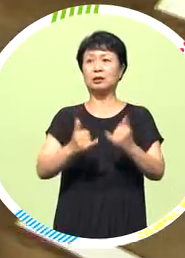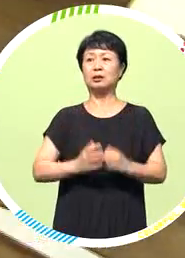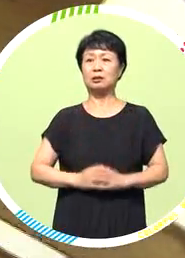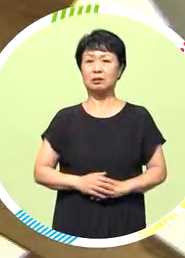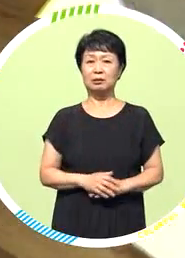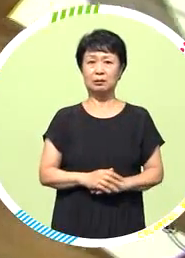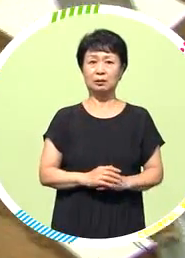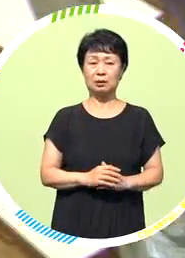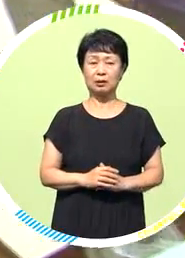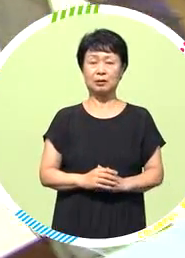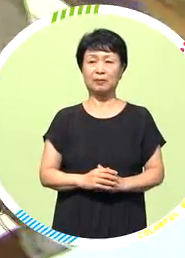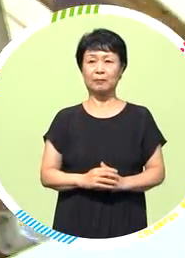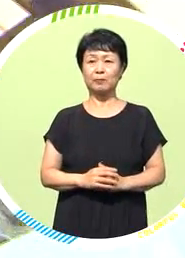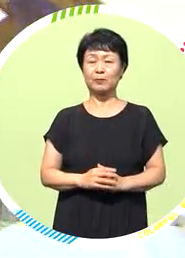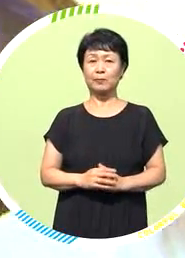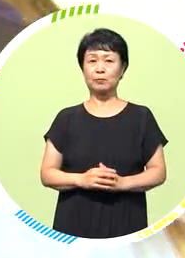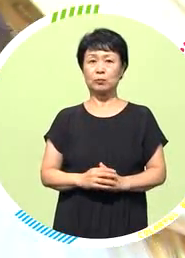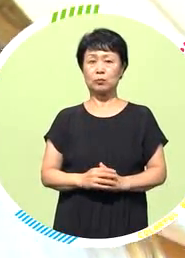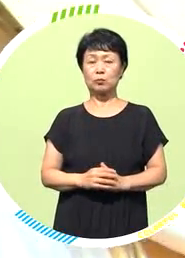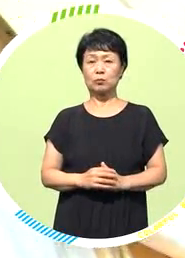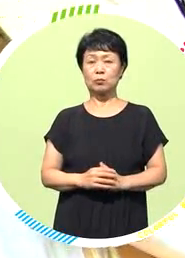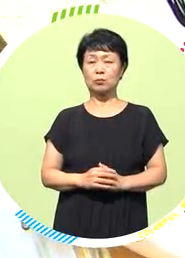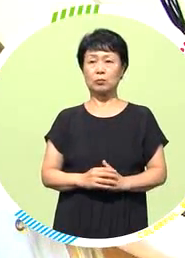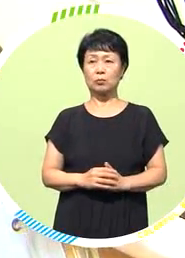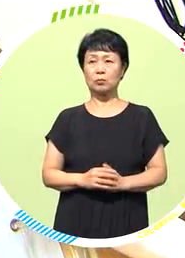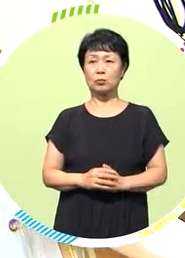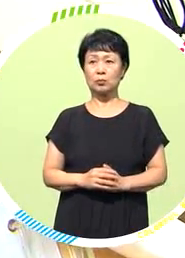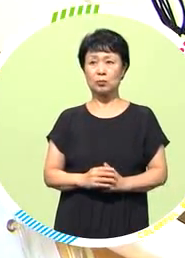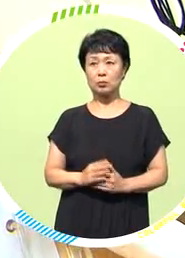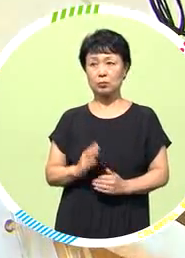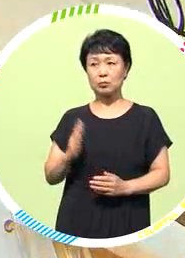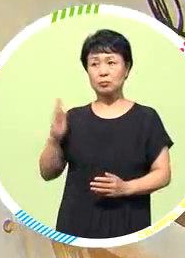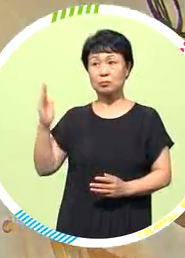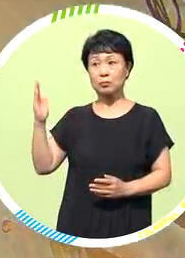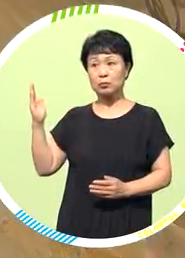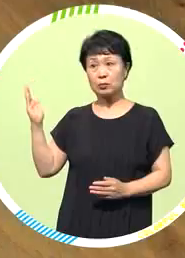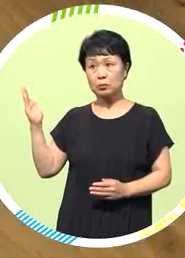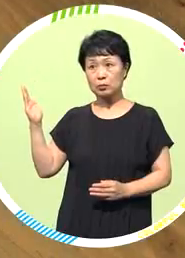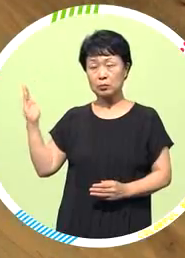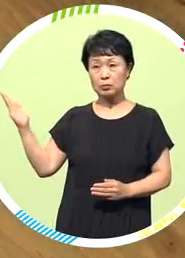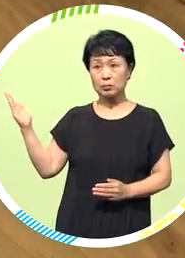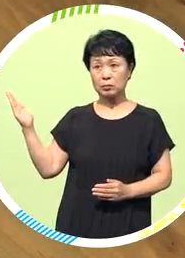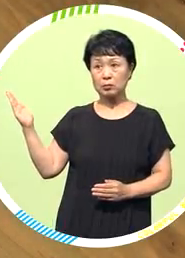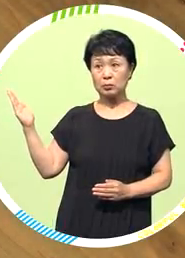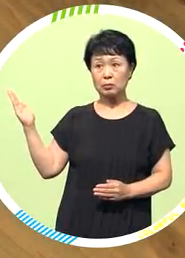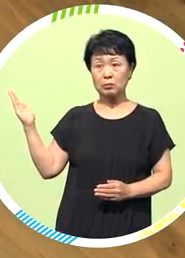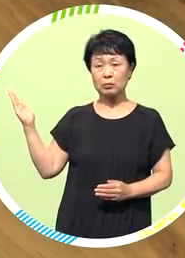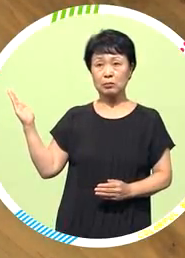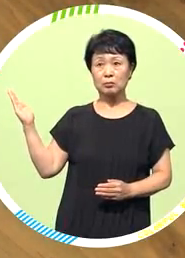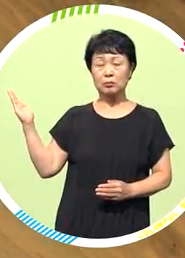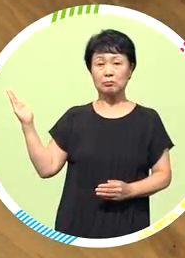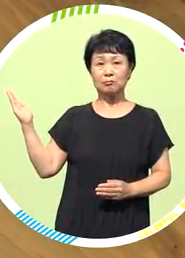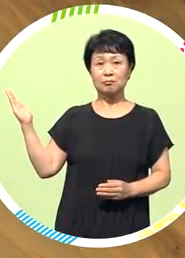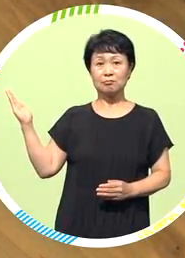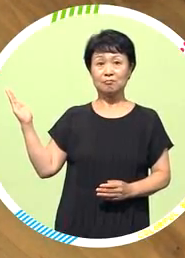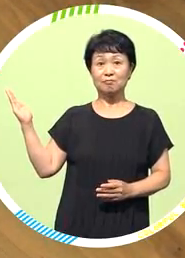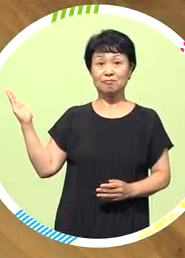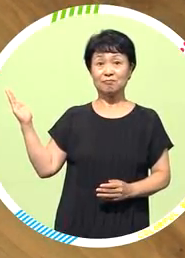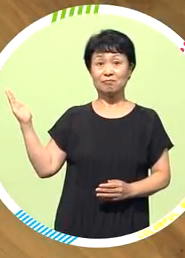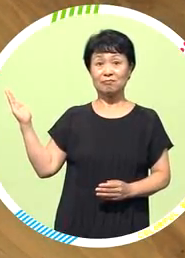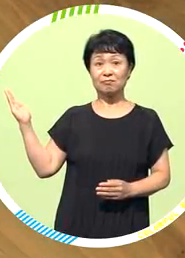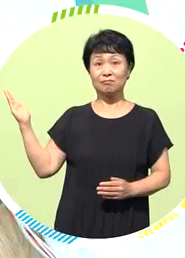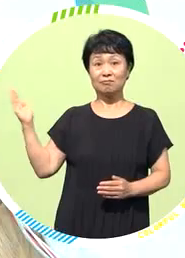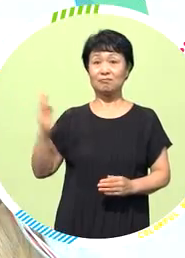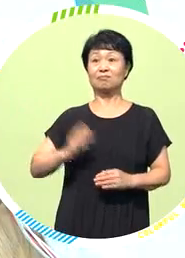ろうって思っちゃいますけど、 全く同じ原理で、あそこにパズルみたいにこうはめ込んで、それで止め、木でこう止めてあげるっ